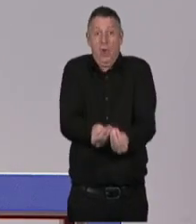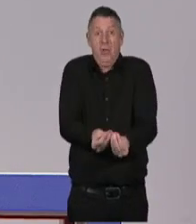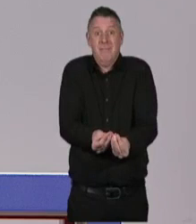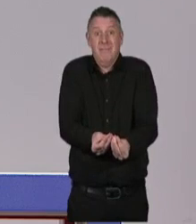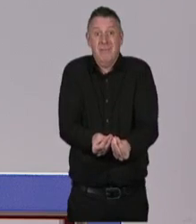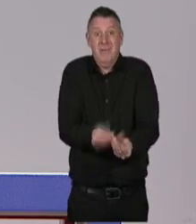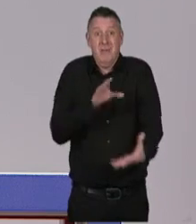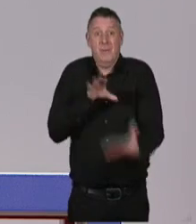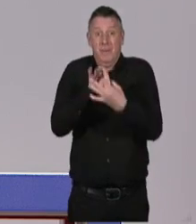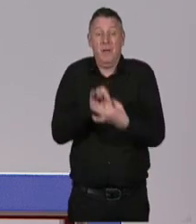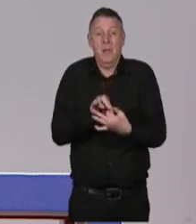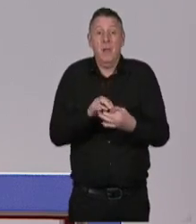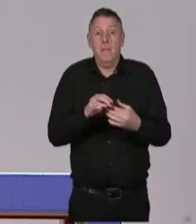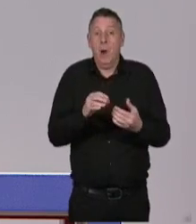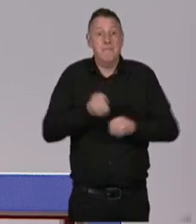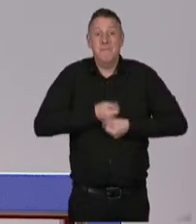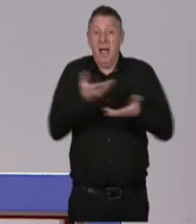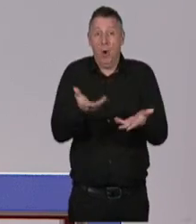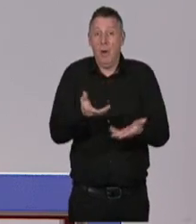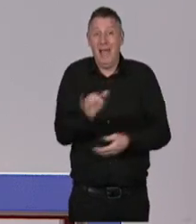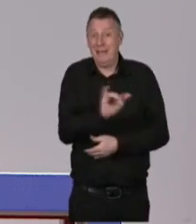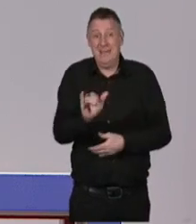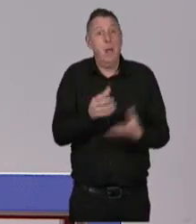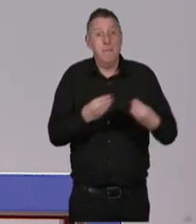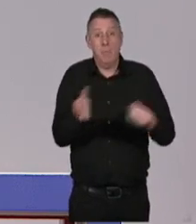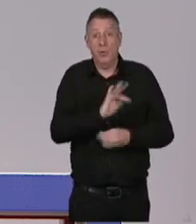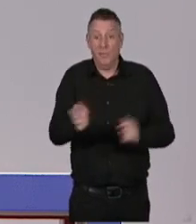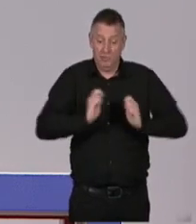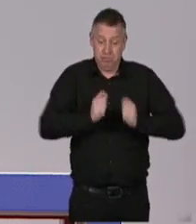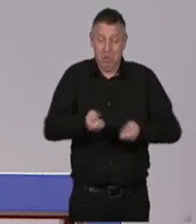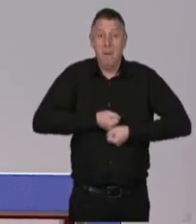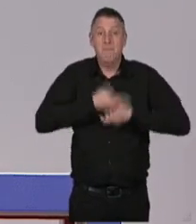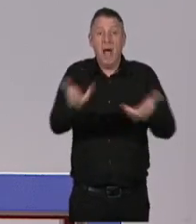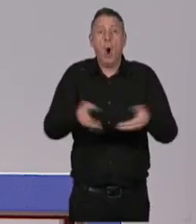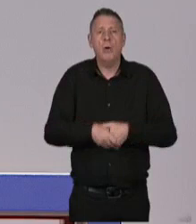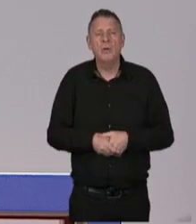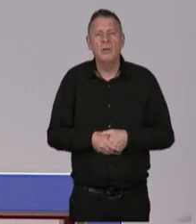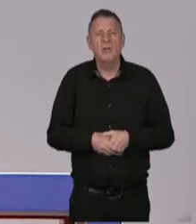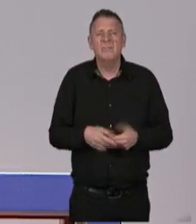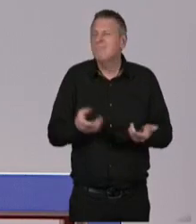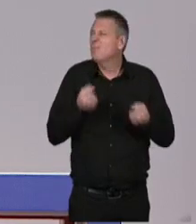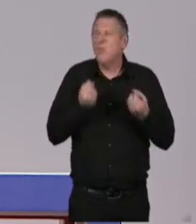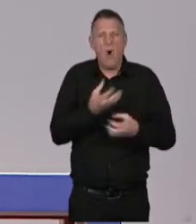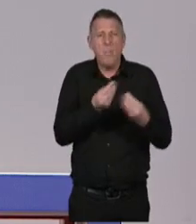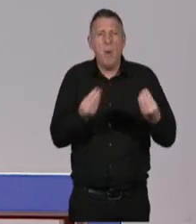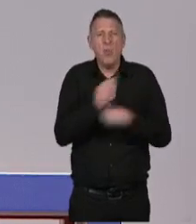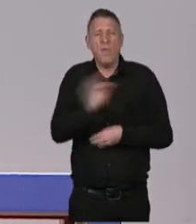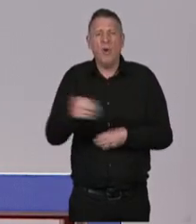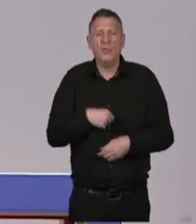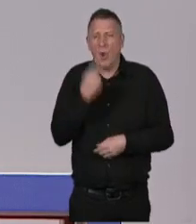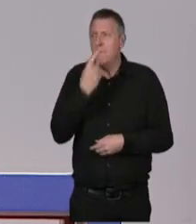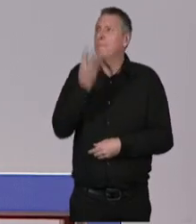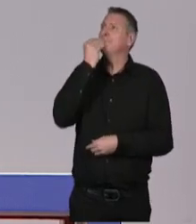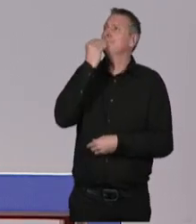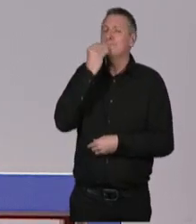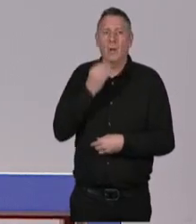la parole au peuple de France. Trop souvent, il se sent bâillonné, il se sent méprisé.